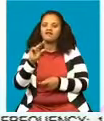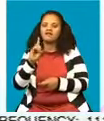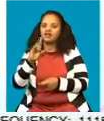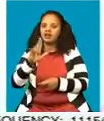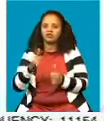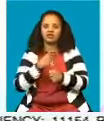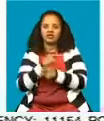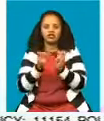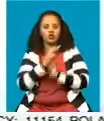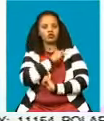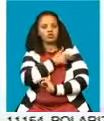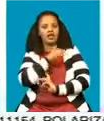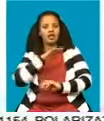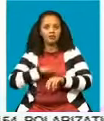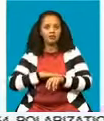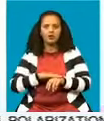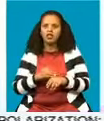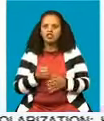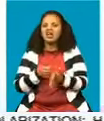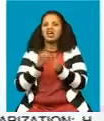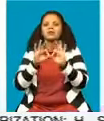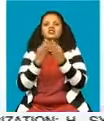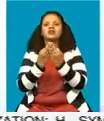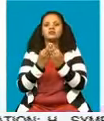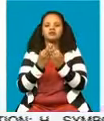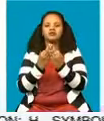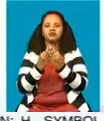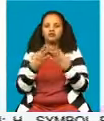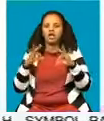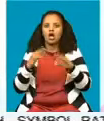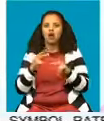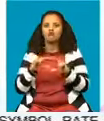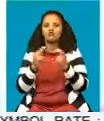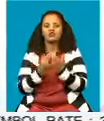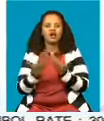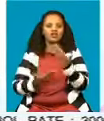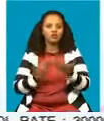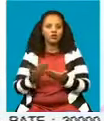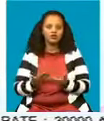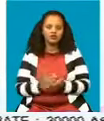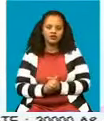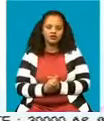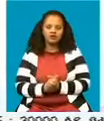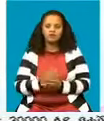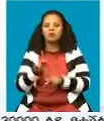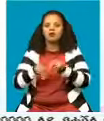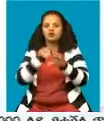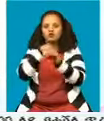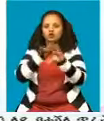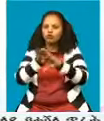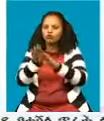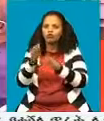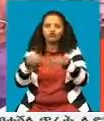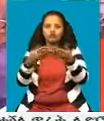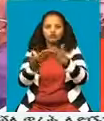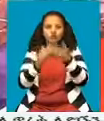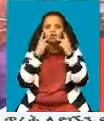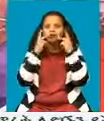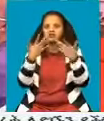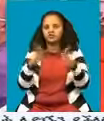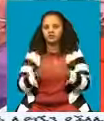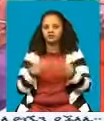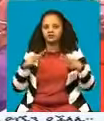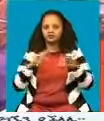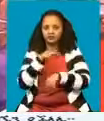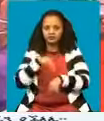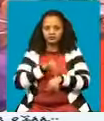መጀመሪያ ደረጃ ሆስፒታልም ጠንካራ የቤተሰብ ጤና ቡድን አገልግሎት በማህበረሰብ ውስጥ ገብቶ እየሰጡ እንደሆነ ተመልክተናል።